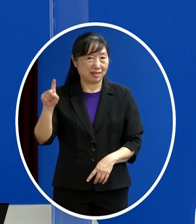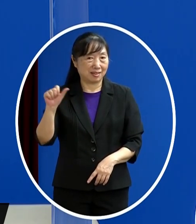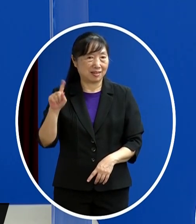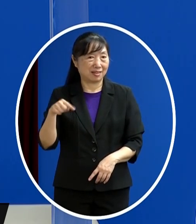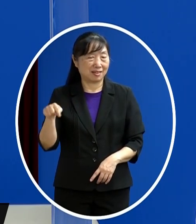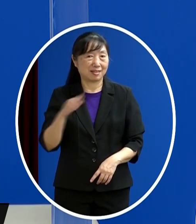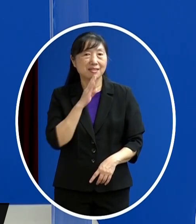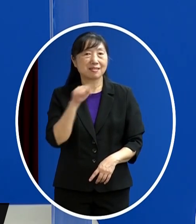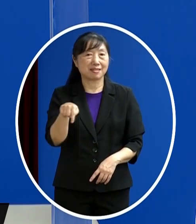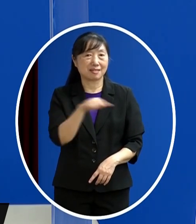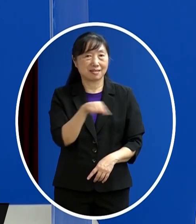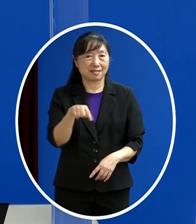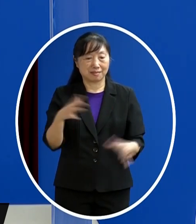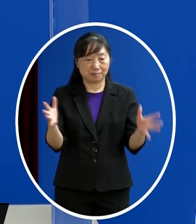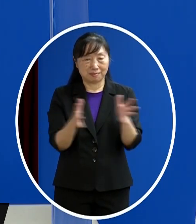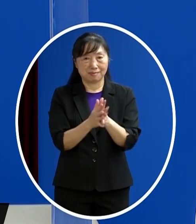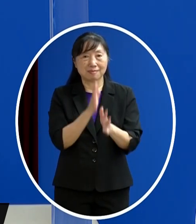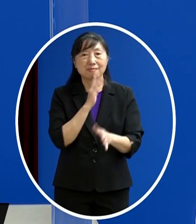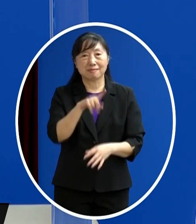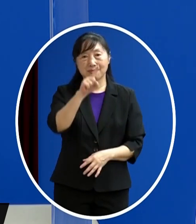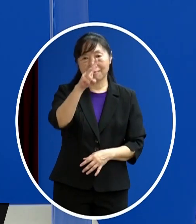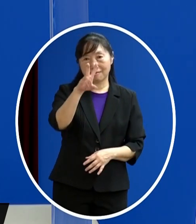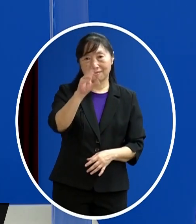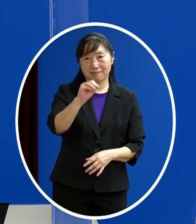所以这个是累计就是